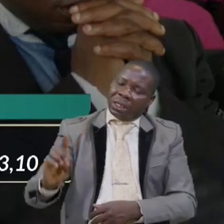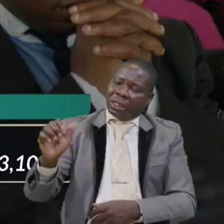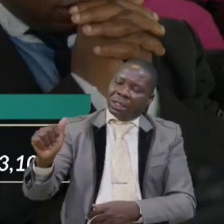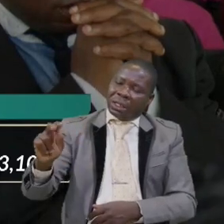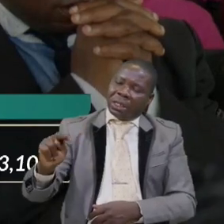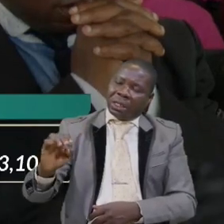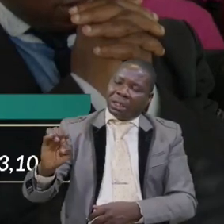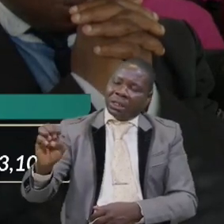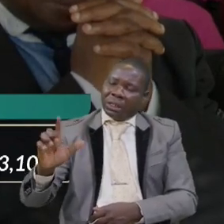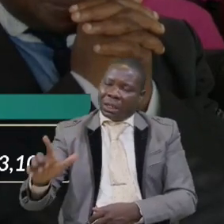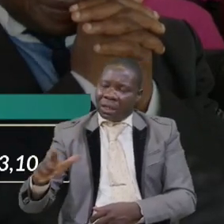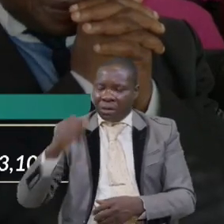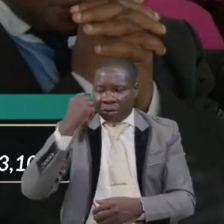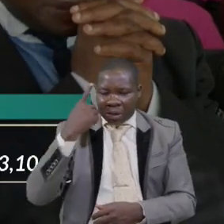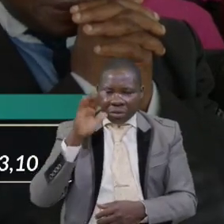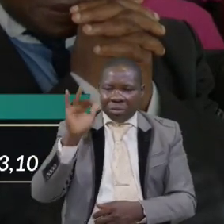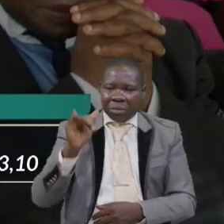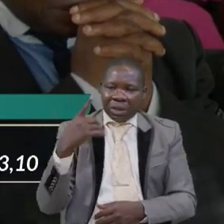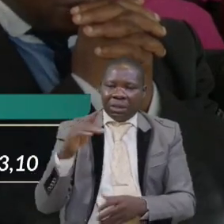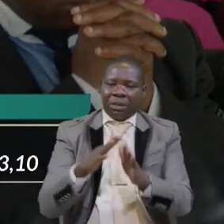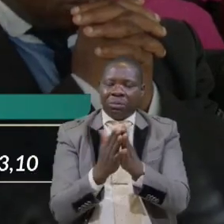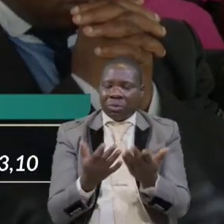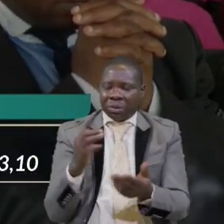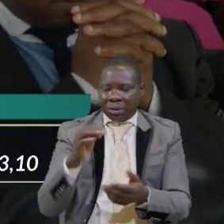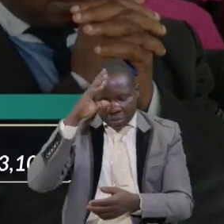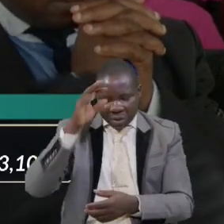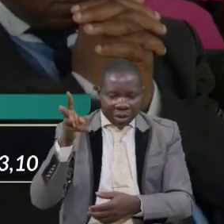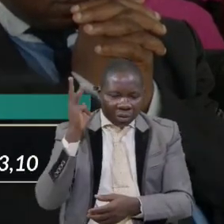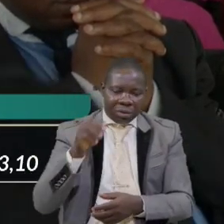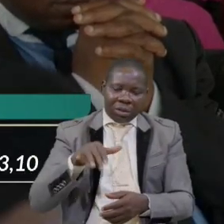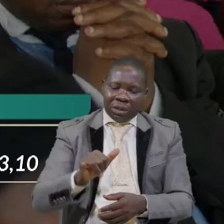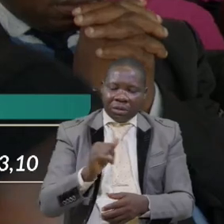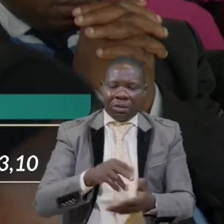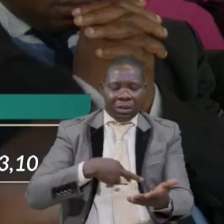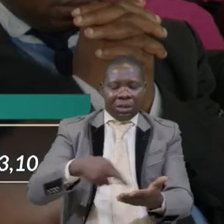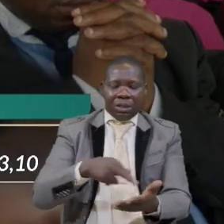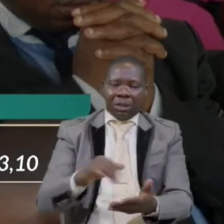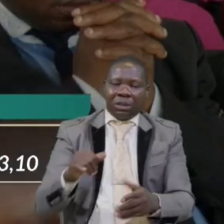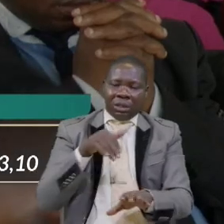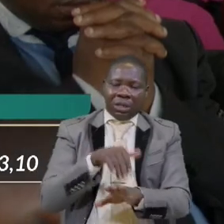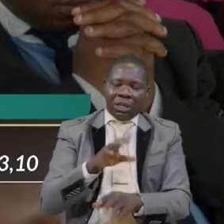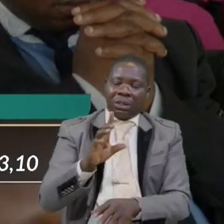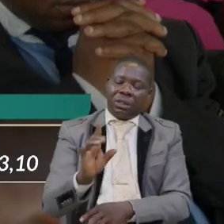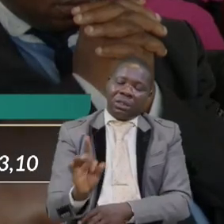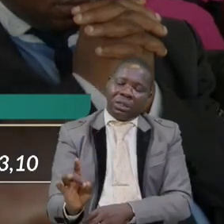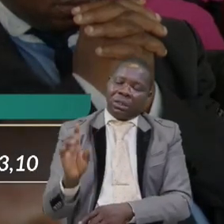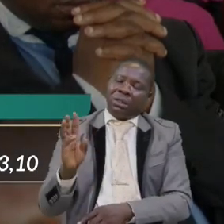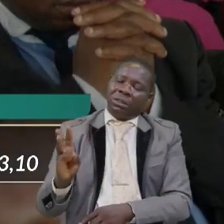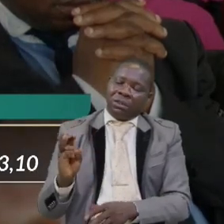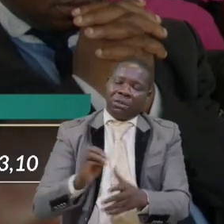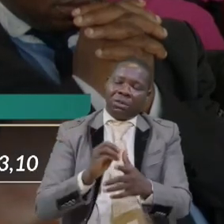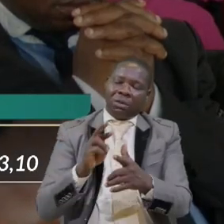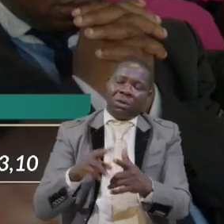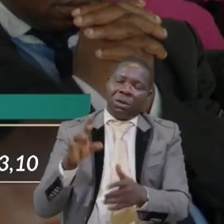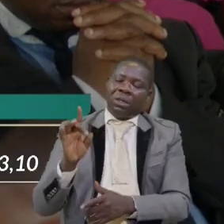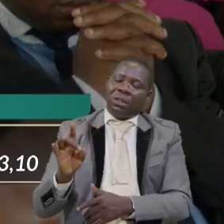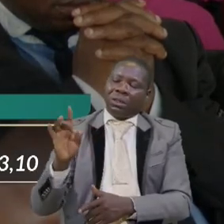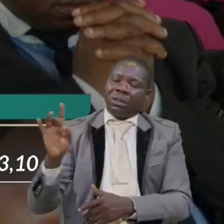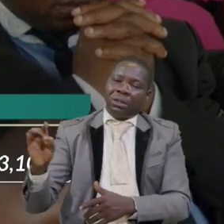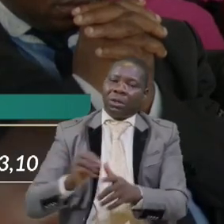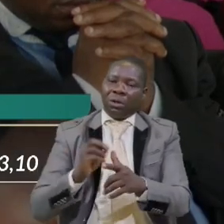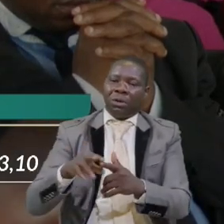livres. L'homme lisait toujours à 86 ans, à 88 ans ou à 90 ans.